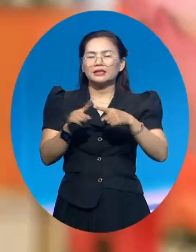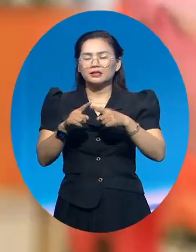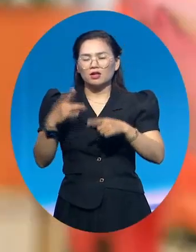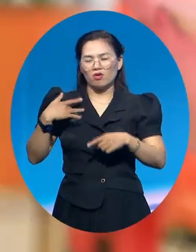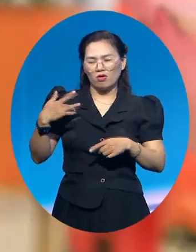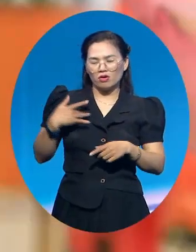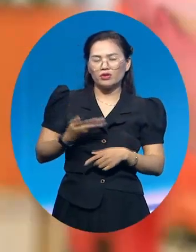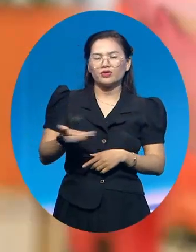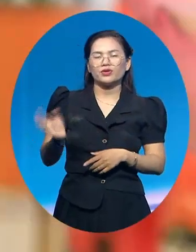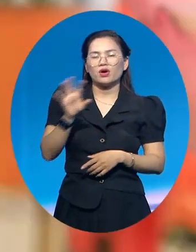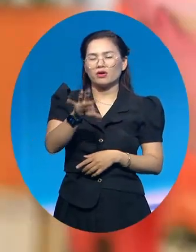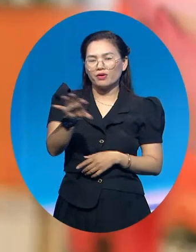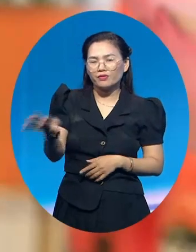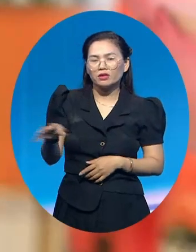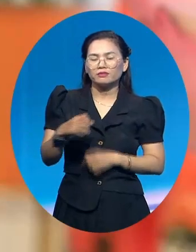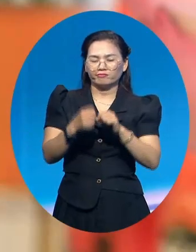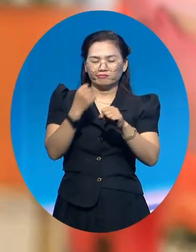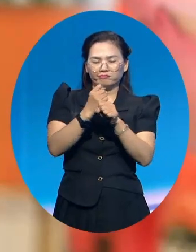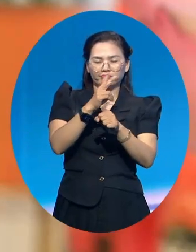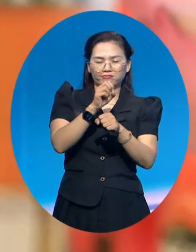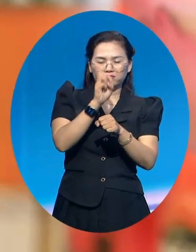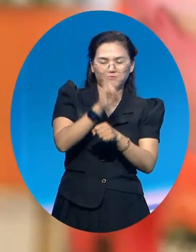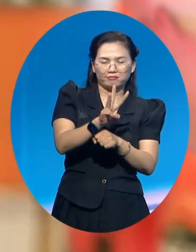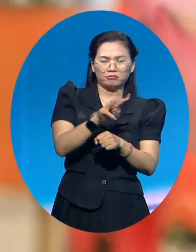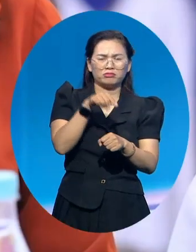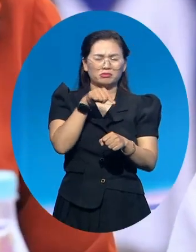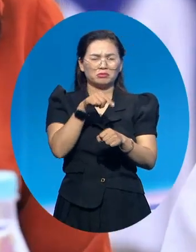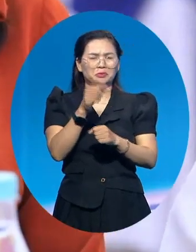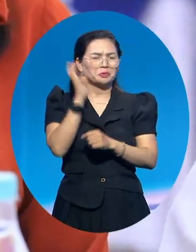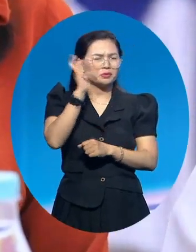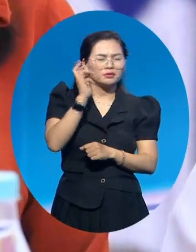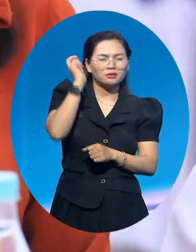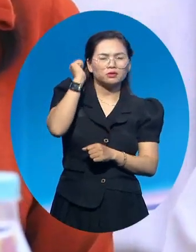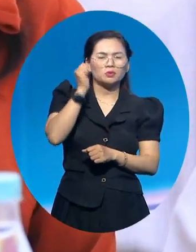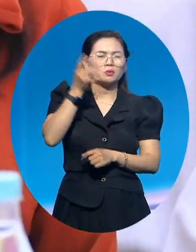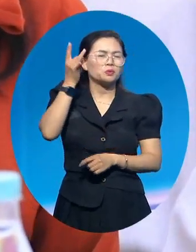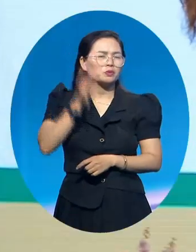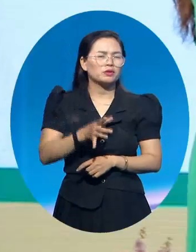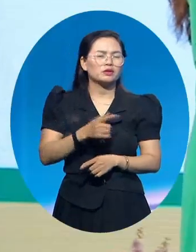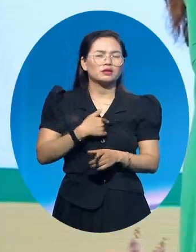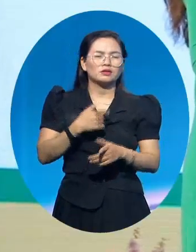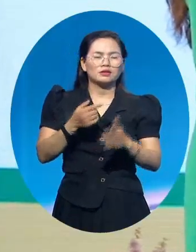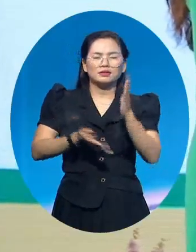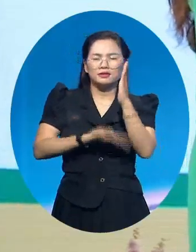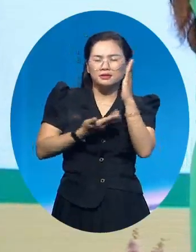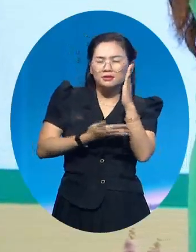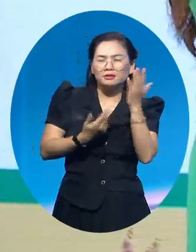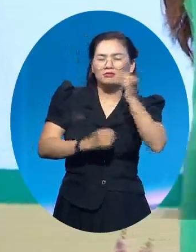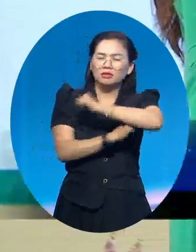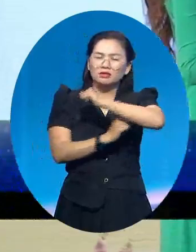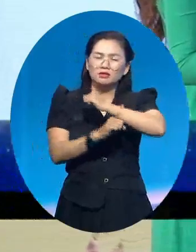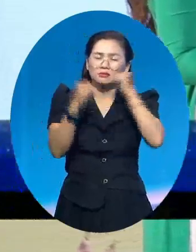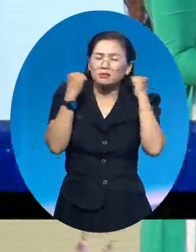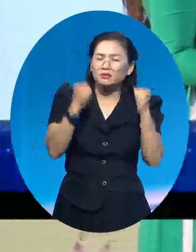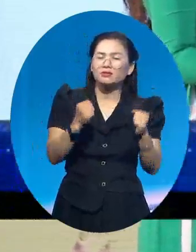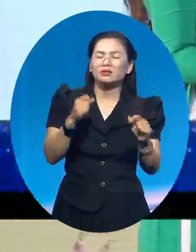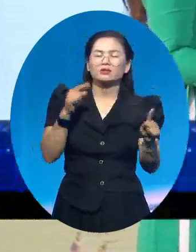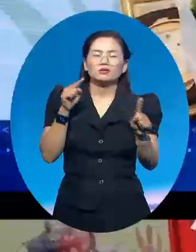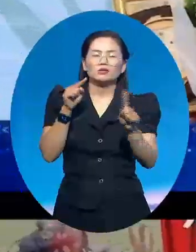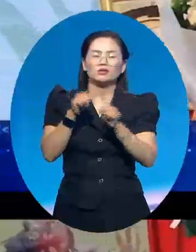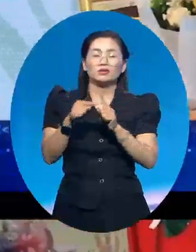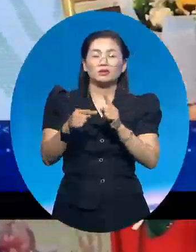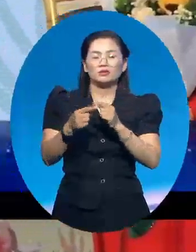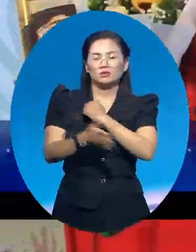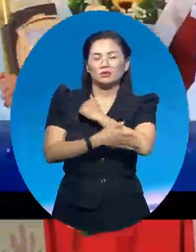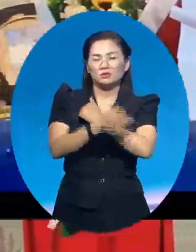lợi ích gắn với địa phương, năm 2023 là năm đóng vai trò quyết định trong việc xây dựng một nền tảng bền vững, đưa thương hiệu Việt Nam ra thế